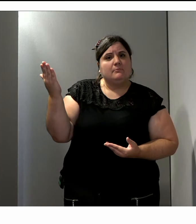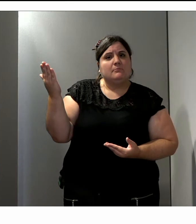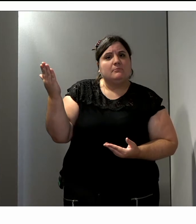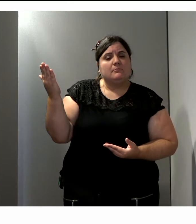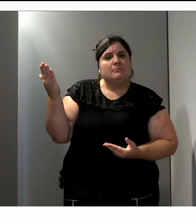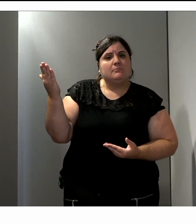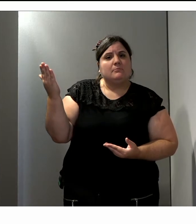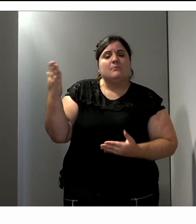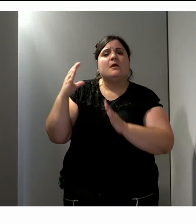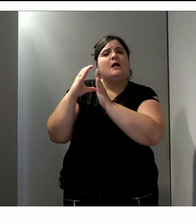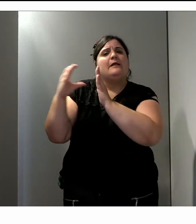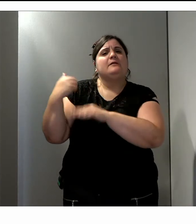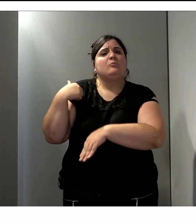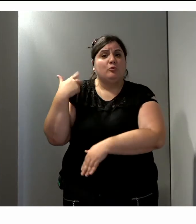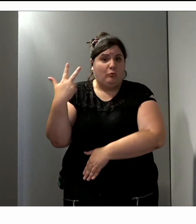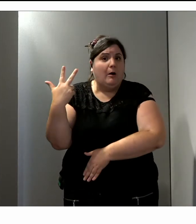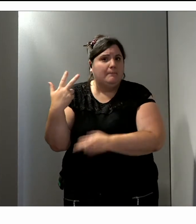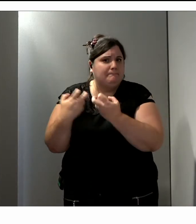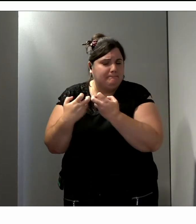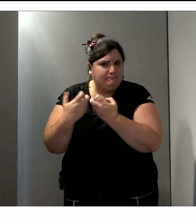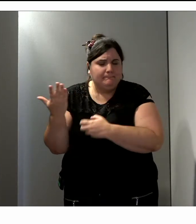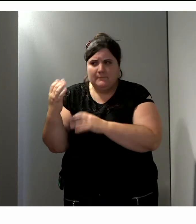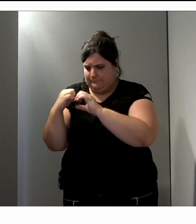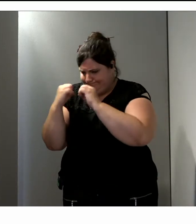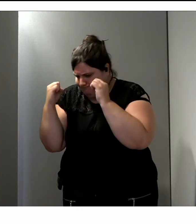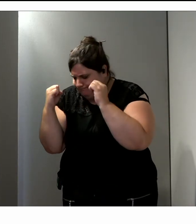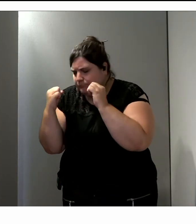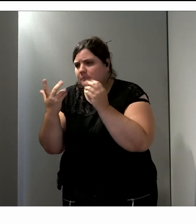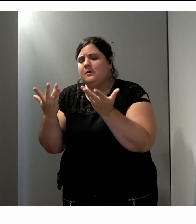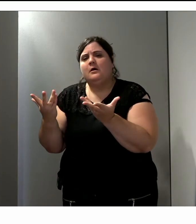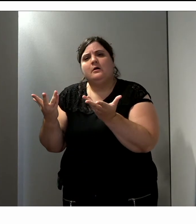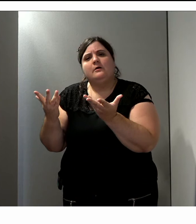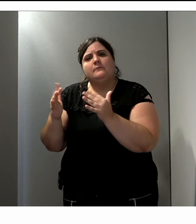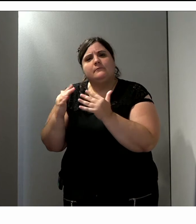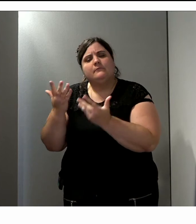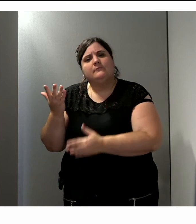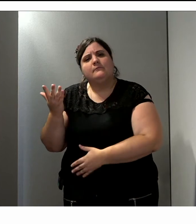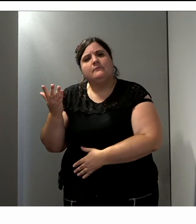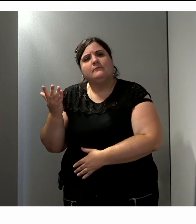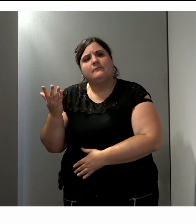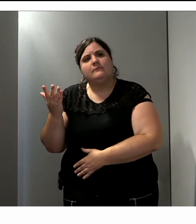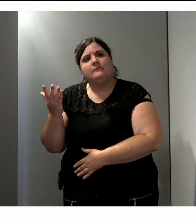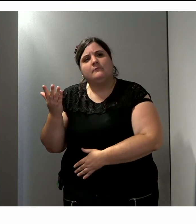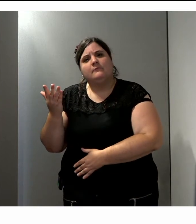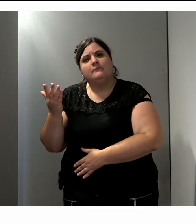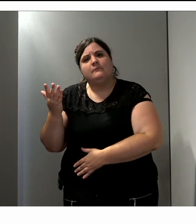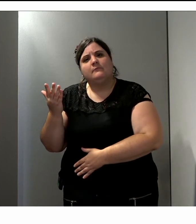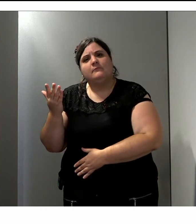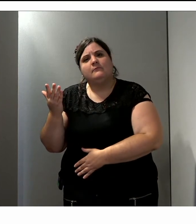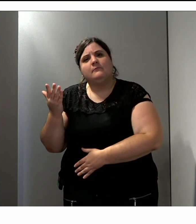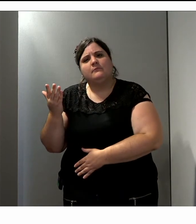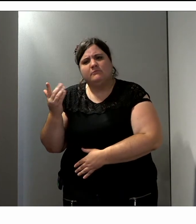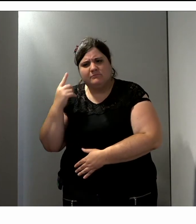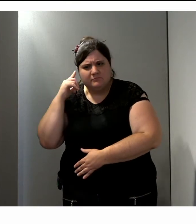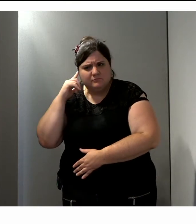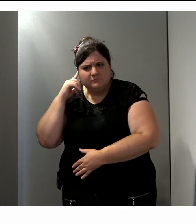surtout l'article 3, qui déligne le modèle de handicap basé sur le droit à